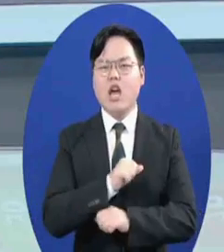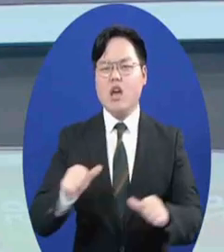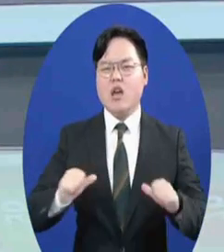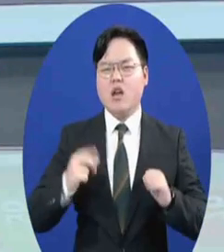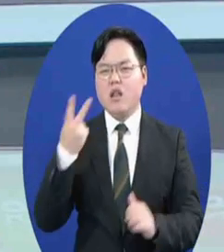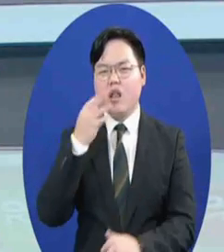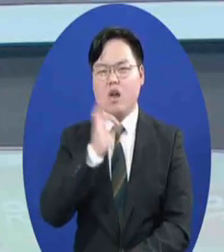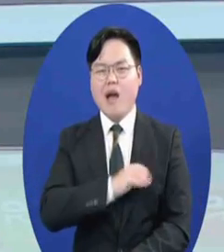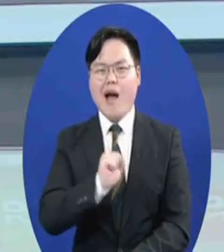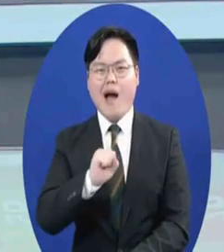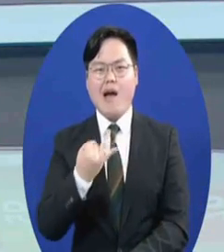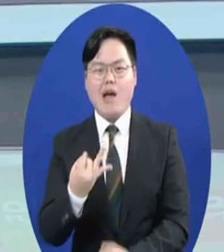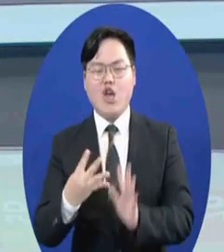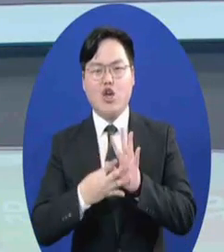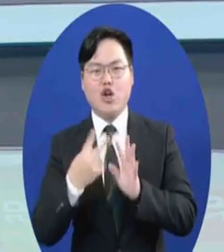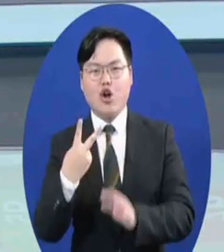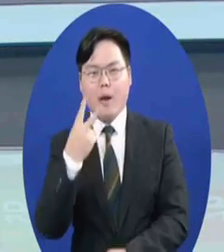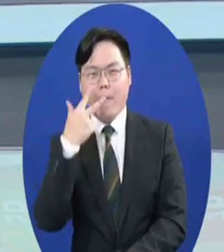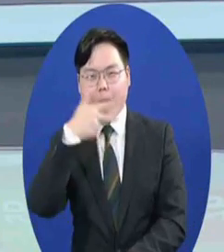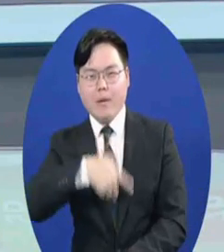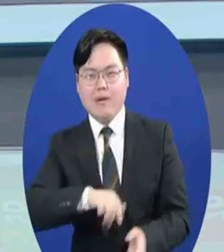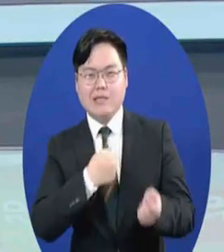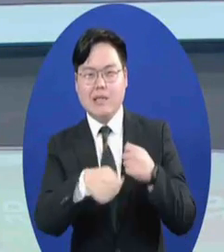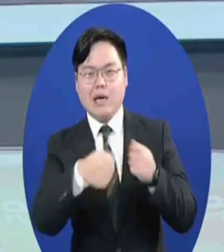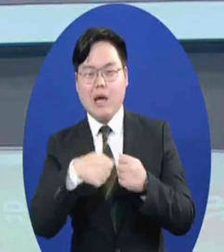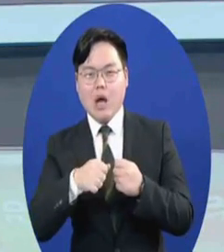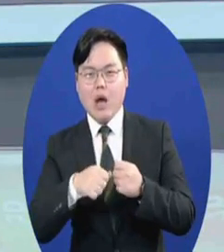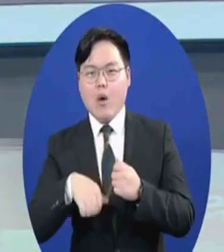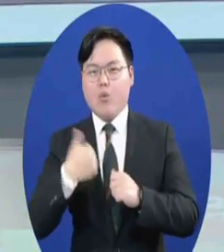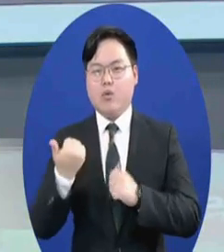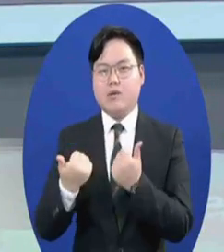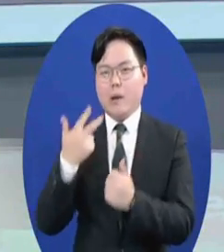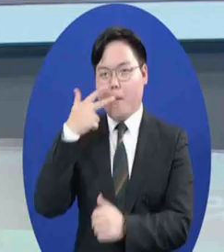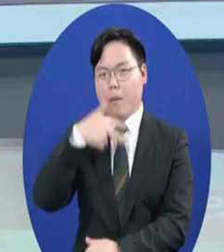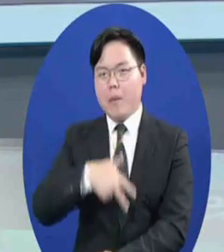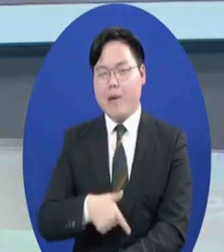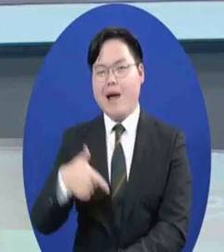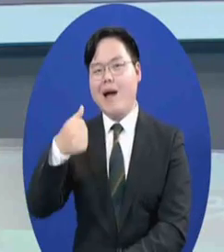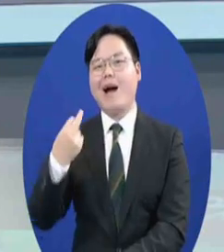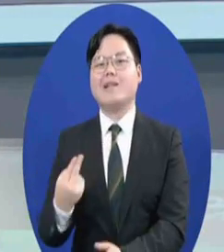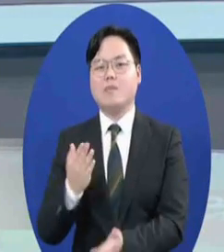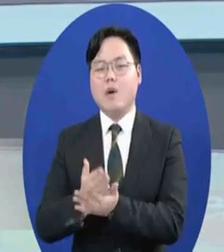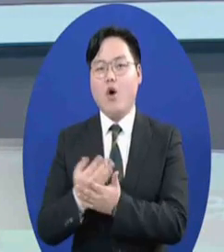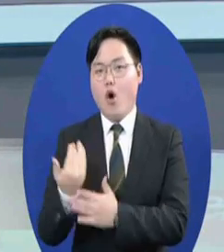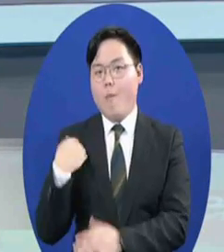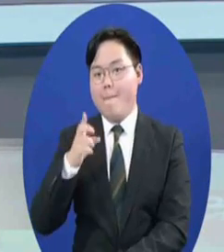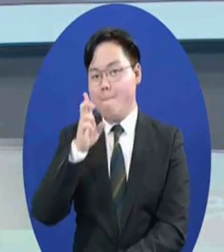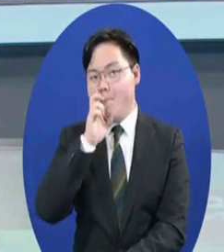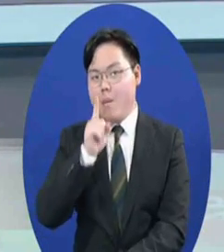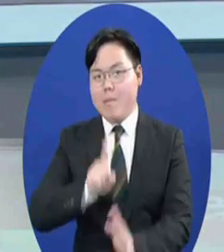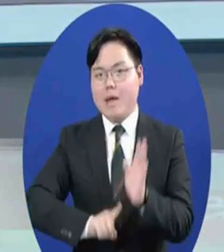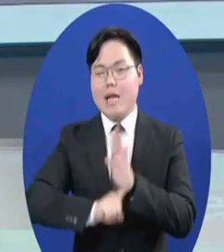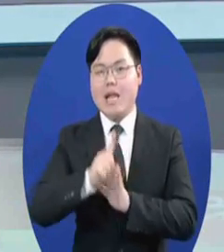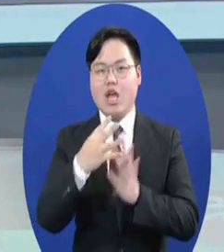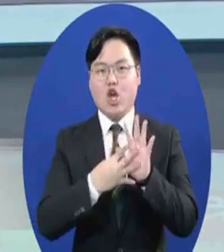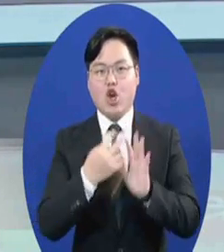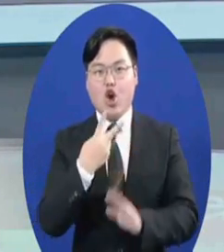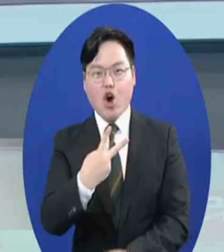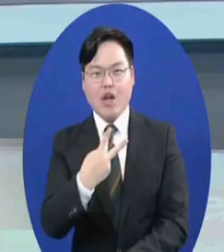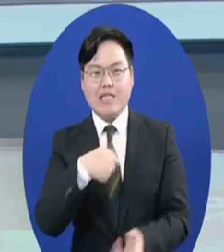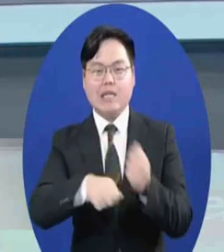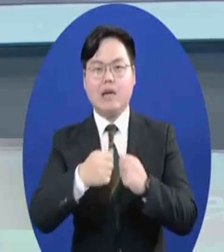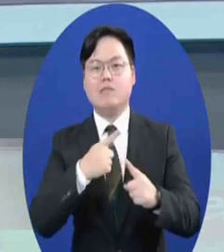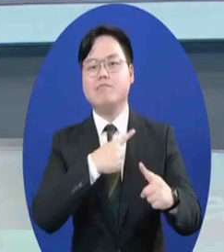иргэд түгээмэл хэрэгэлдэг А92 шатхууны борлуулалт зарим шатхуун түгээх станцд тоглолтлоо. Тэд өнгөрсөн Бямгарыгаас 92 шатхууны